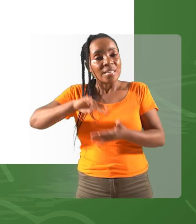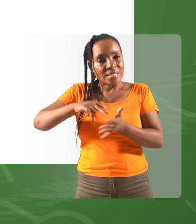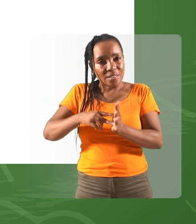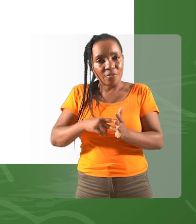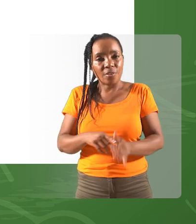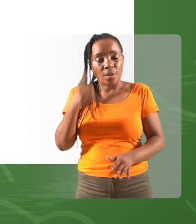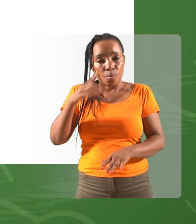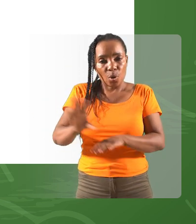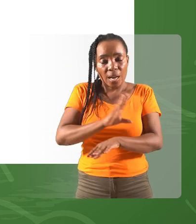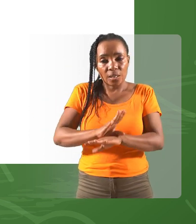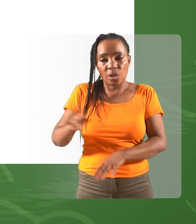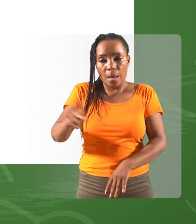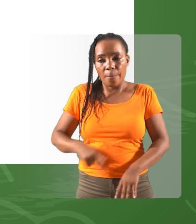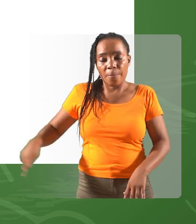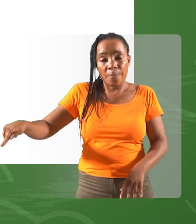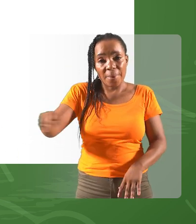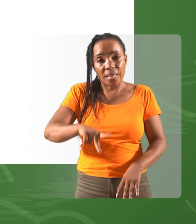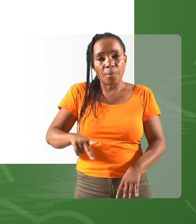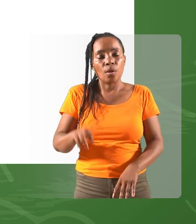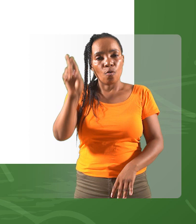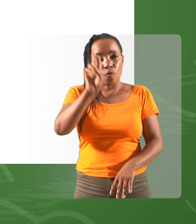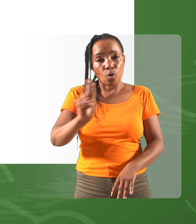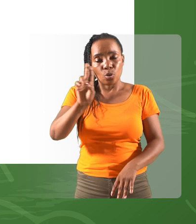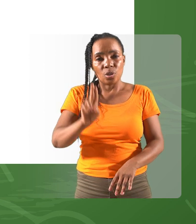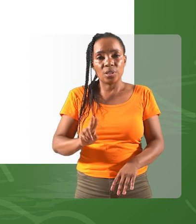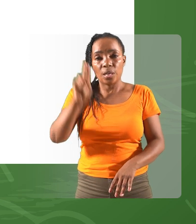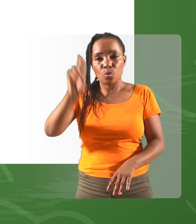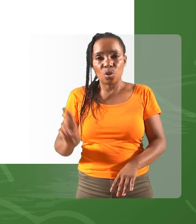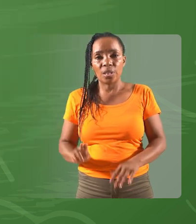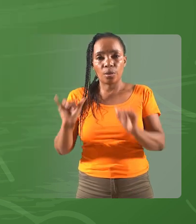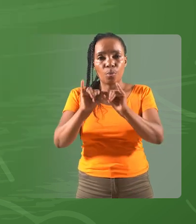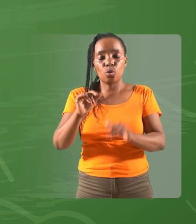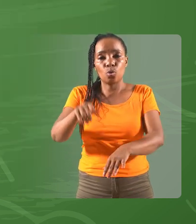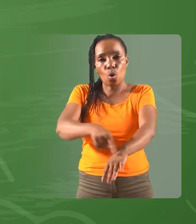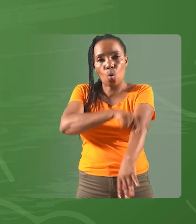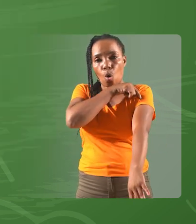s'exprime en unité de mesure de longueur.